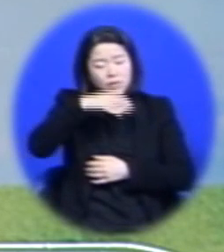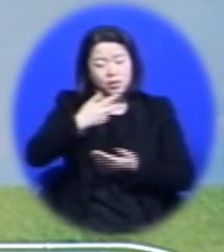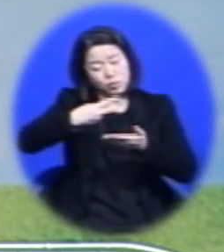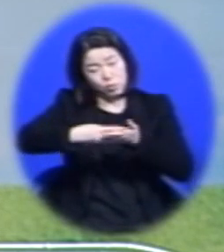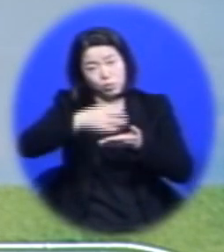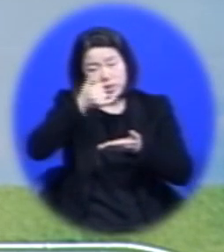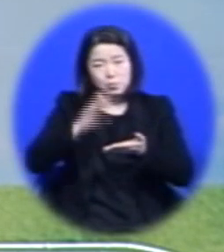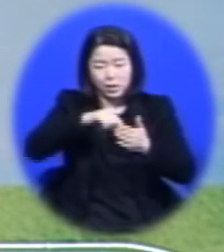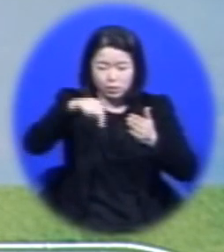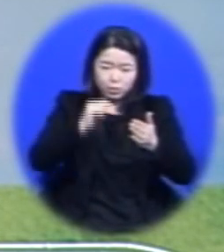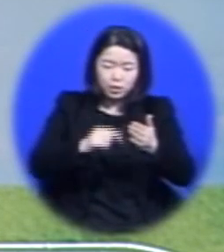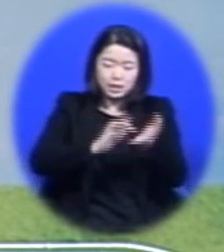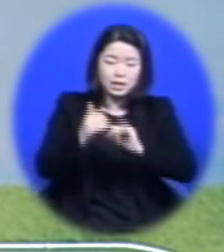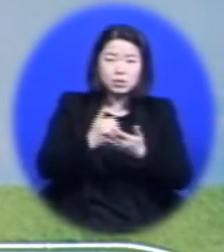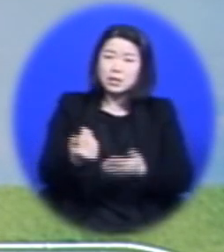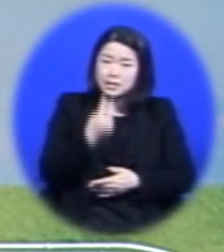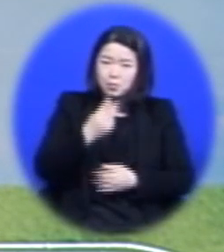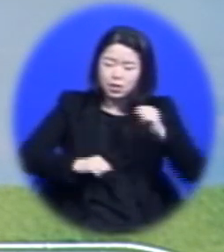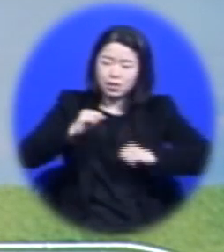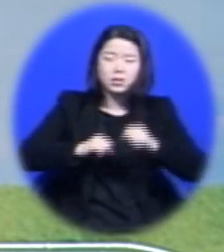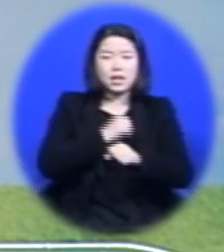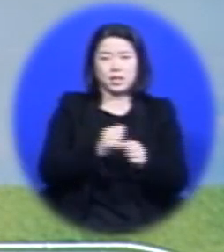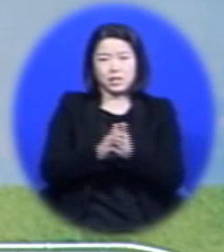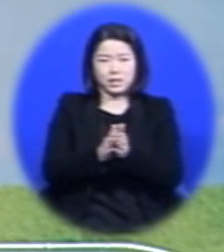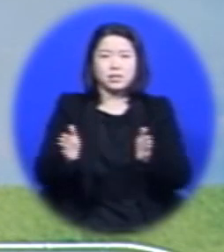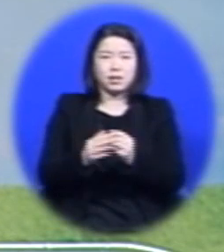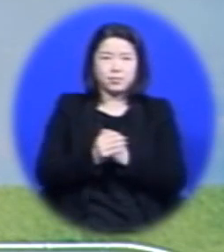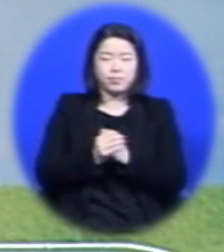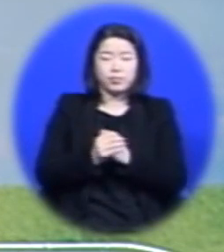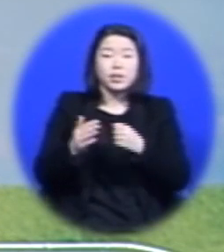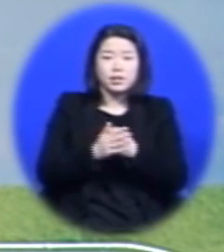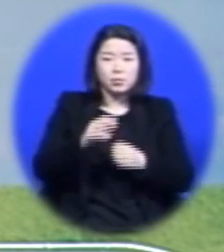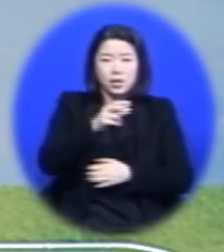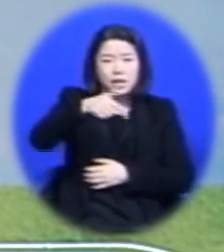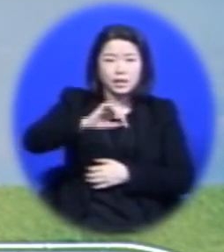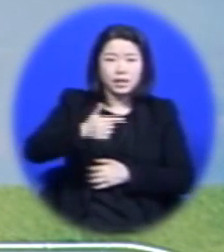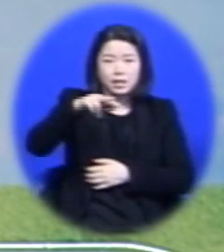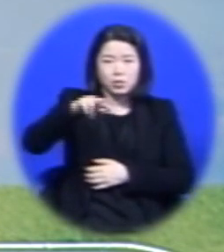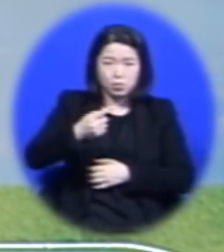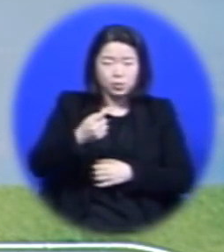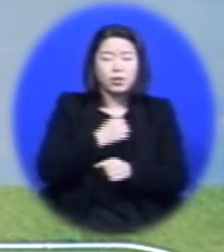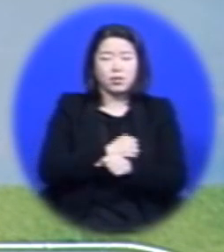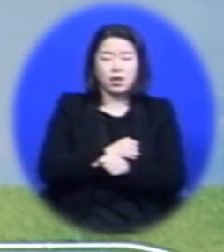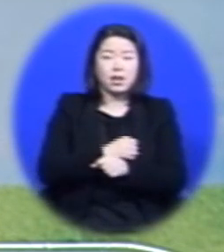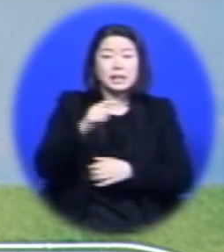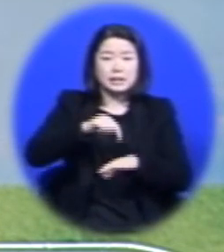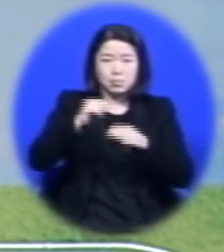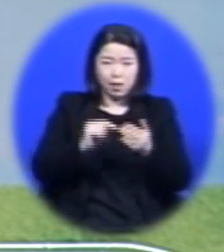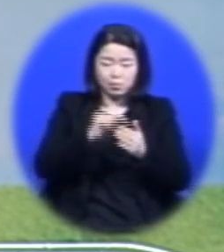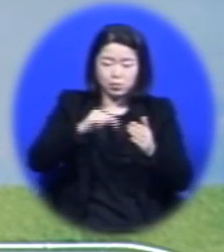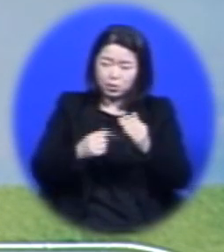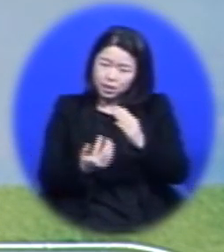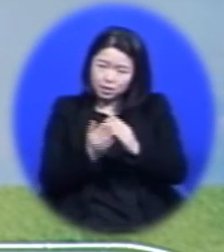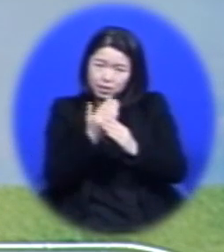속에는 예수님의 생명이 역사 하기 시작함 그래서 이미지로 겐조 가 그 마음속에 일어나는